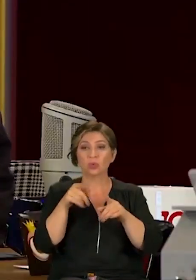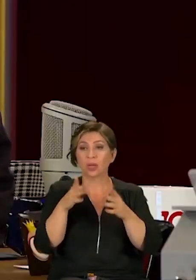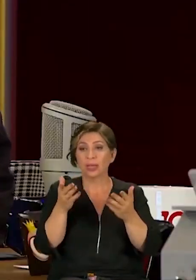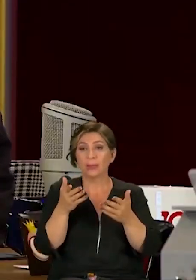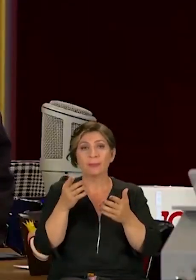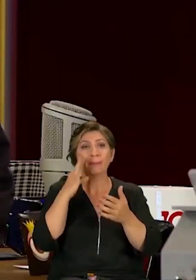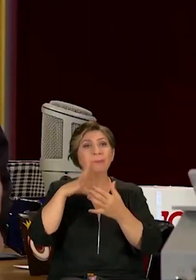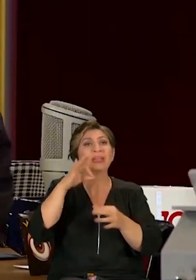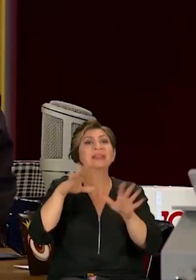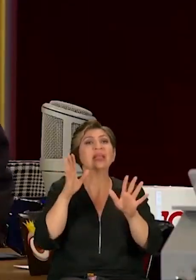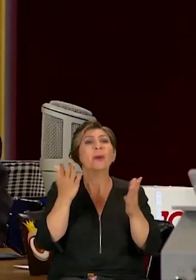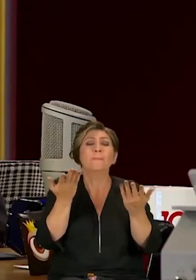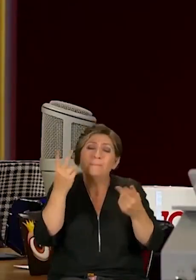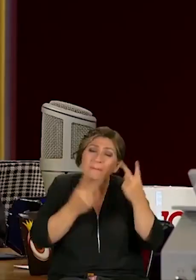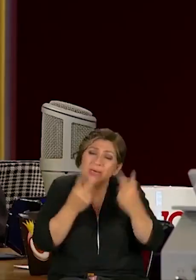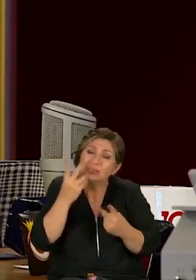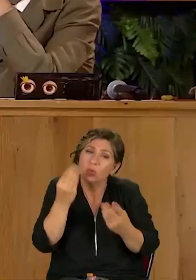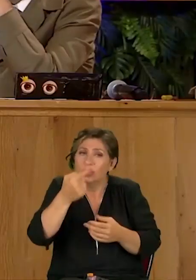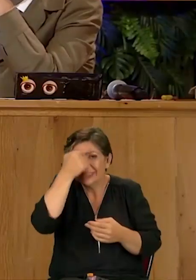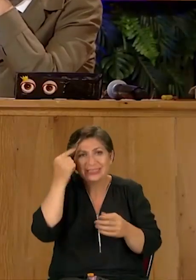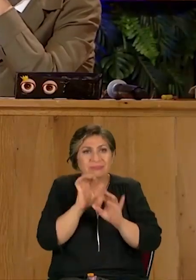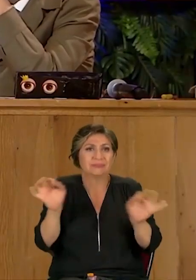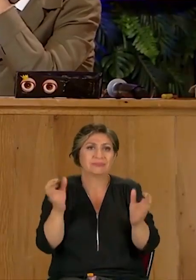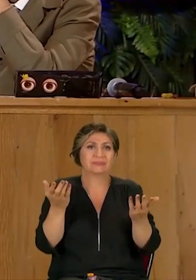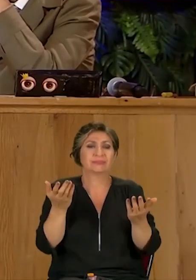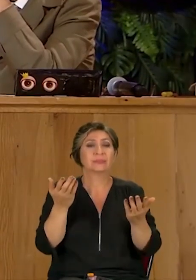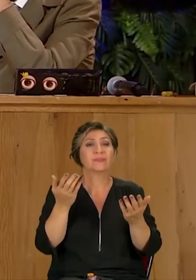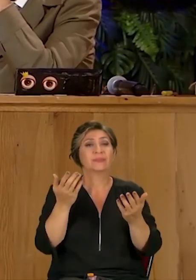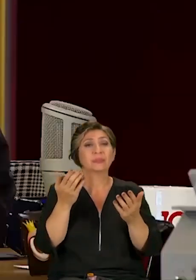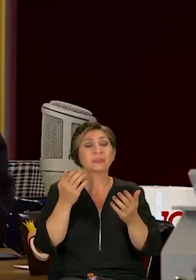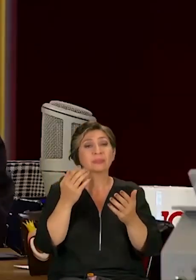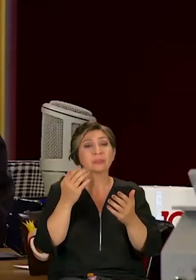bir millet değiliz ama maalesef oluyor böyle talihsizlikler. Derken